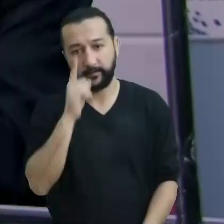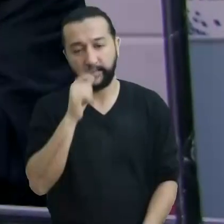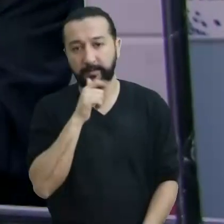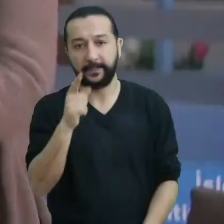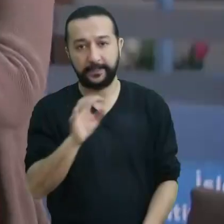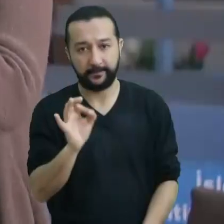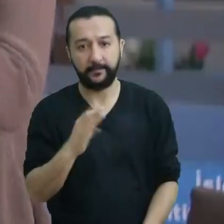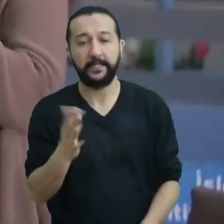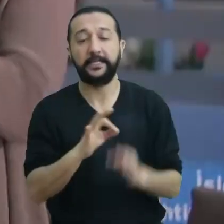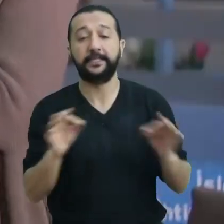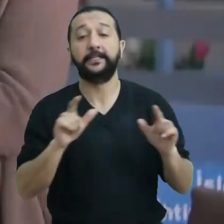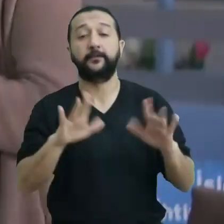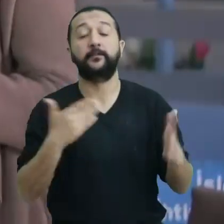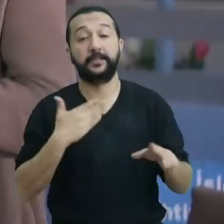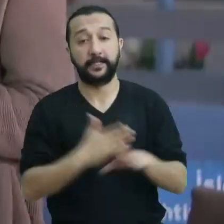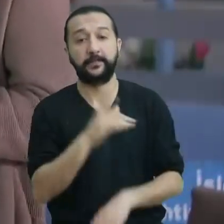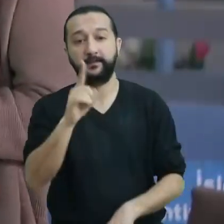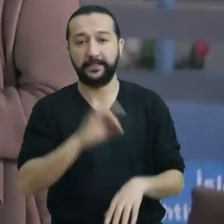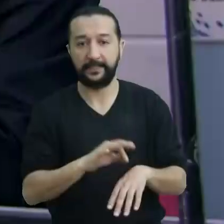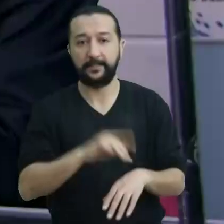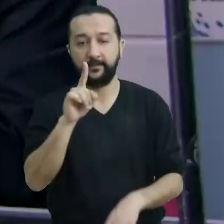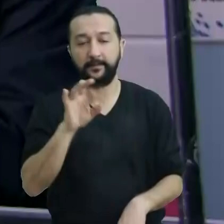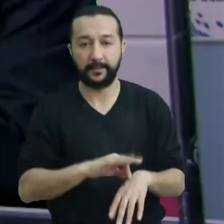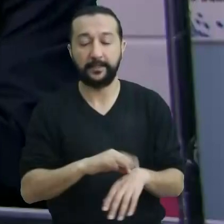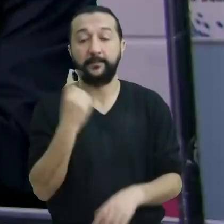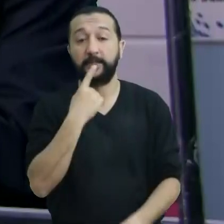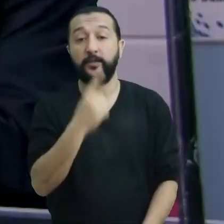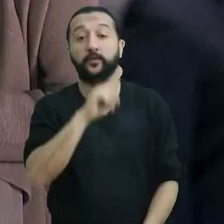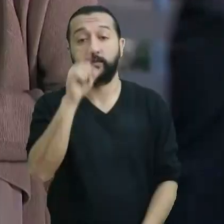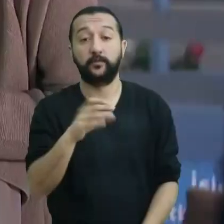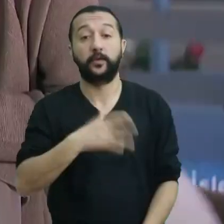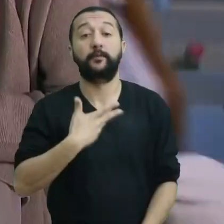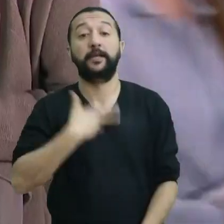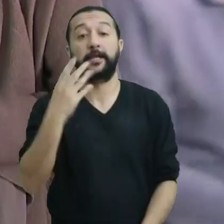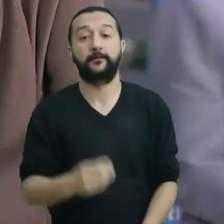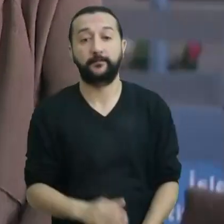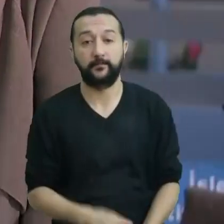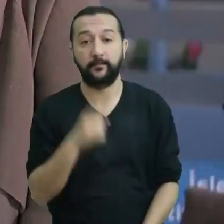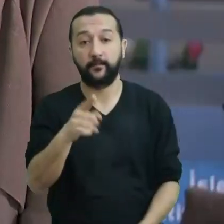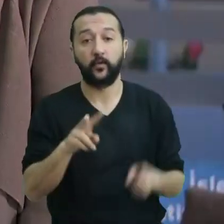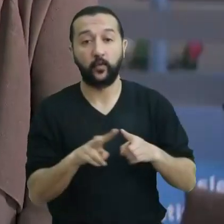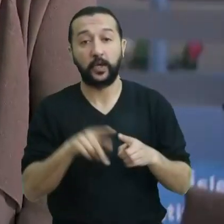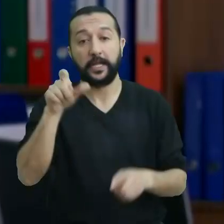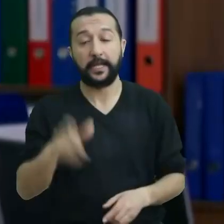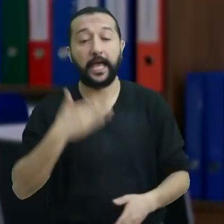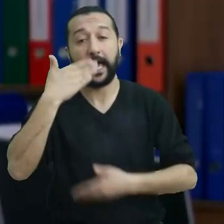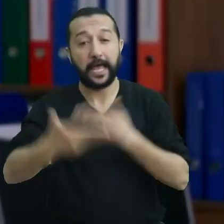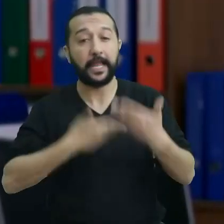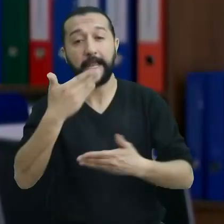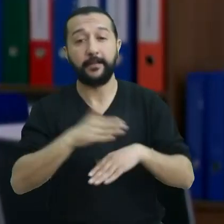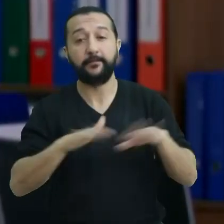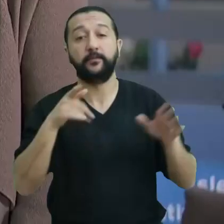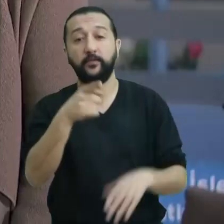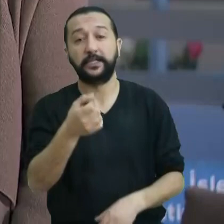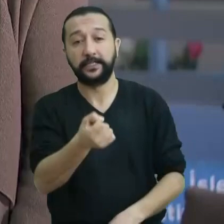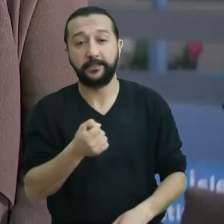bey, değil mi? Hiç gerek yok, aslında biz zaten... Bir saniye, bir saniye. Ay, bir şey soracağım, çok merak ediyorum. Nurhan'ın anlatı anlatı bitiremediği